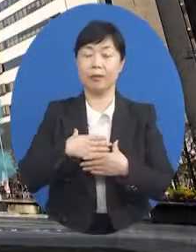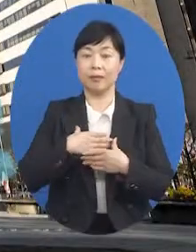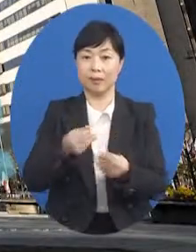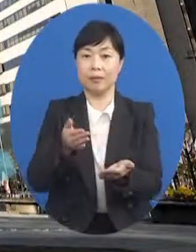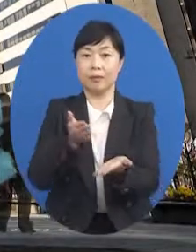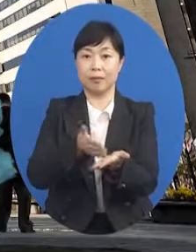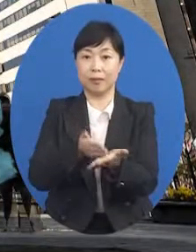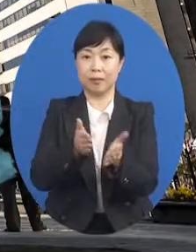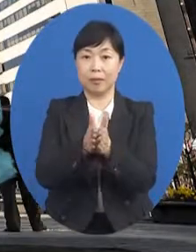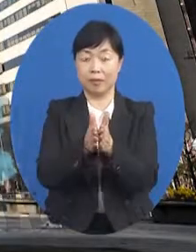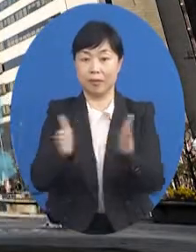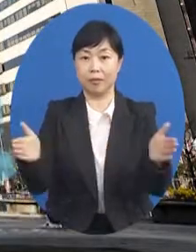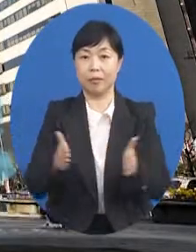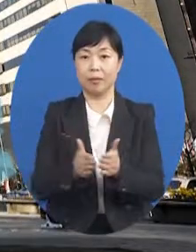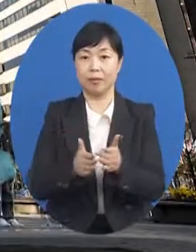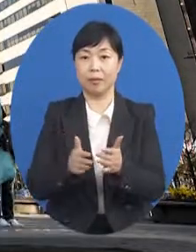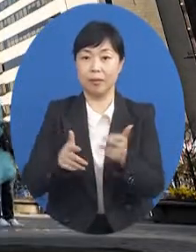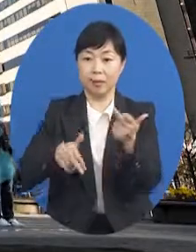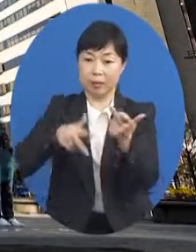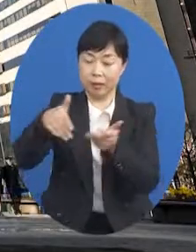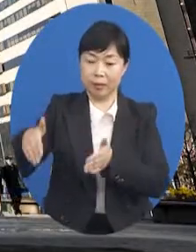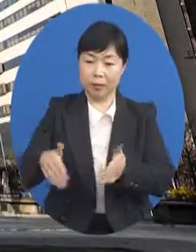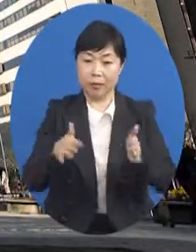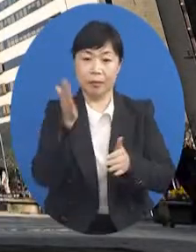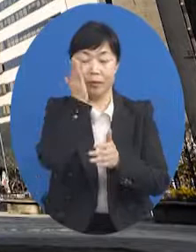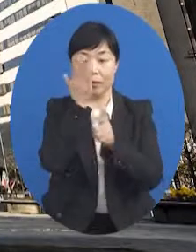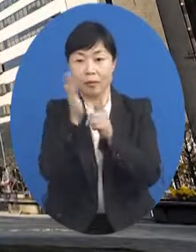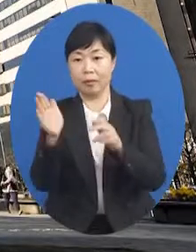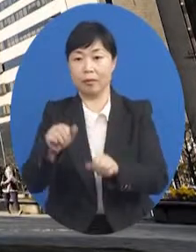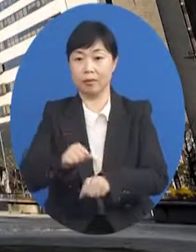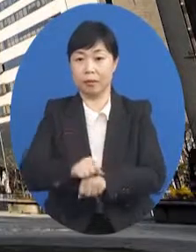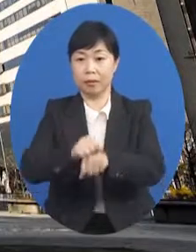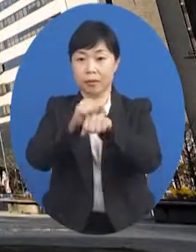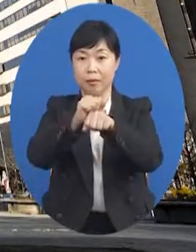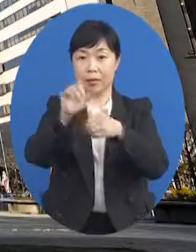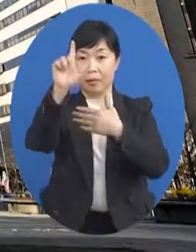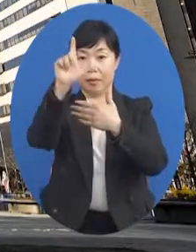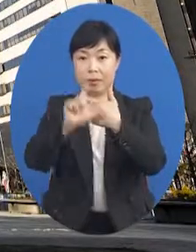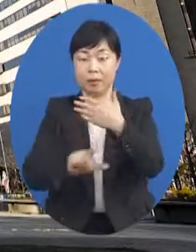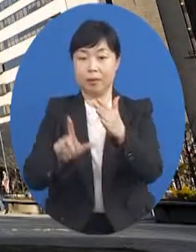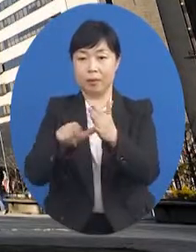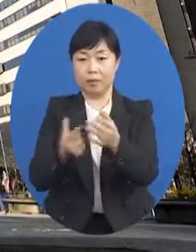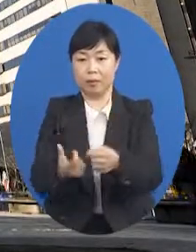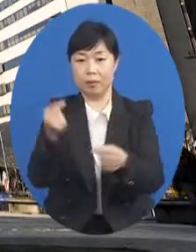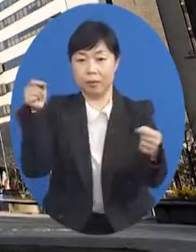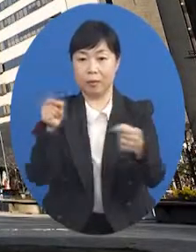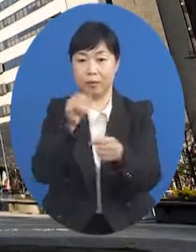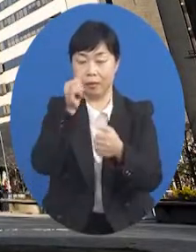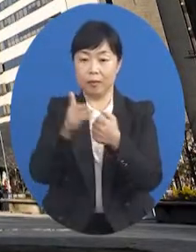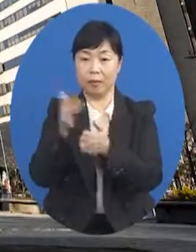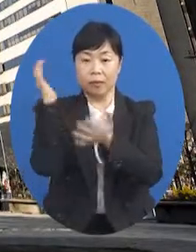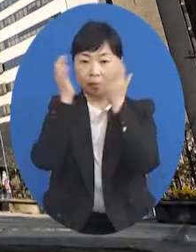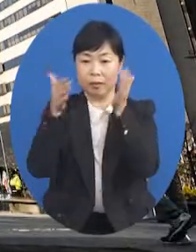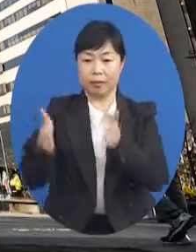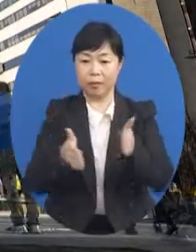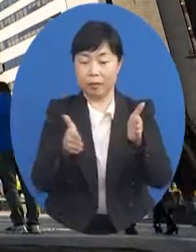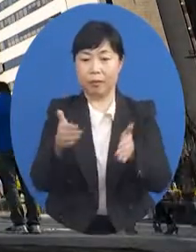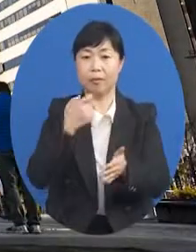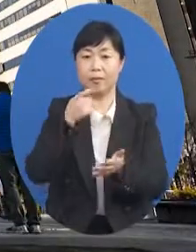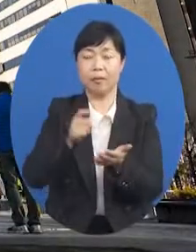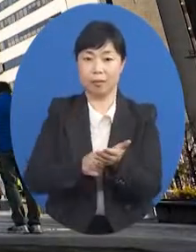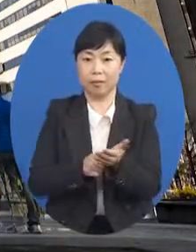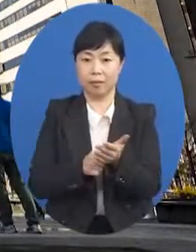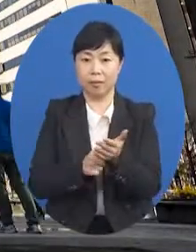주간 안전예보입니다. 등산로에 낙엽이 쌓이고 해가 지는 시간도 빨라져 자칫 산에서 길을 잃고 헤매기